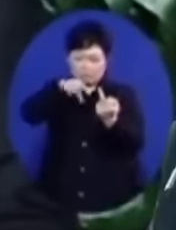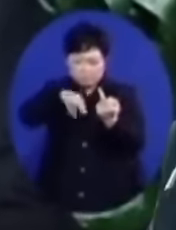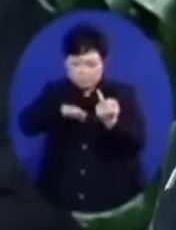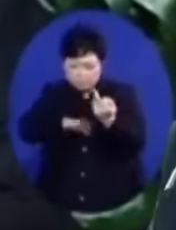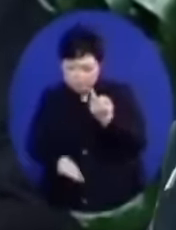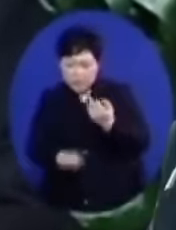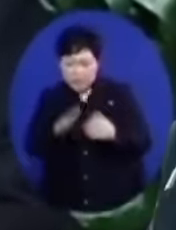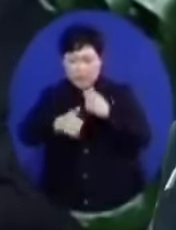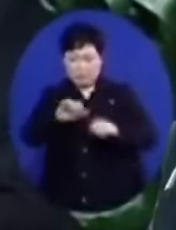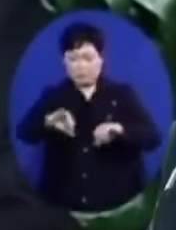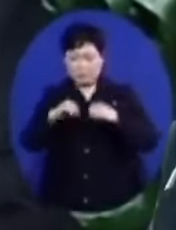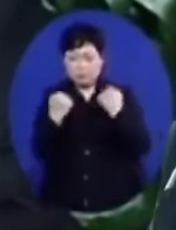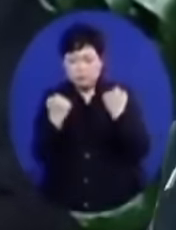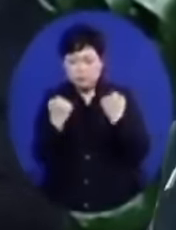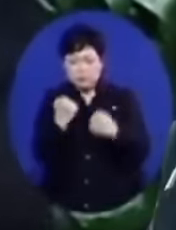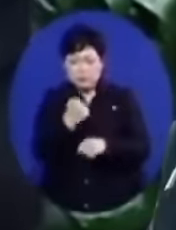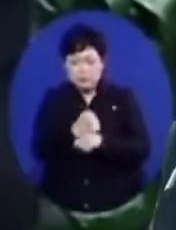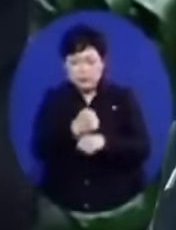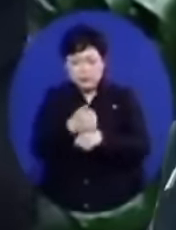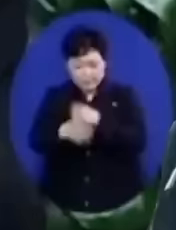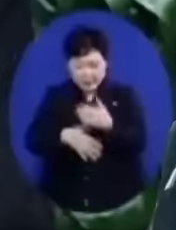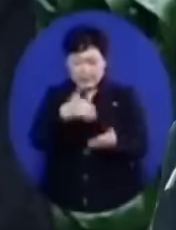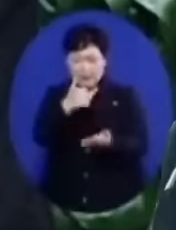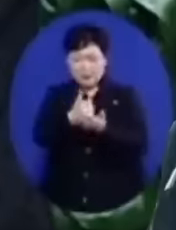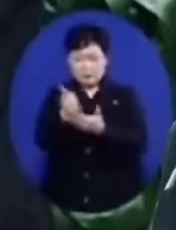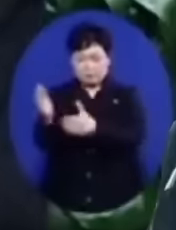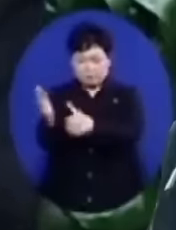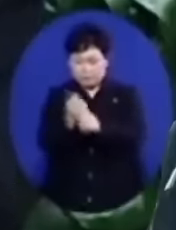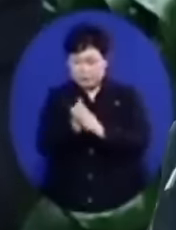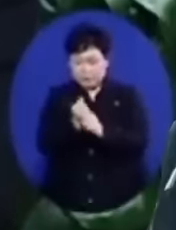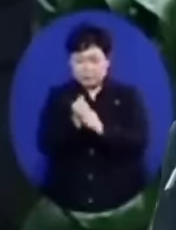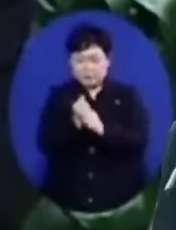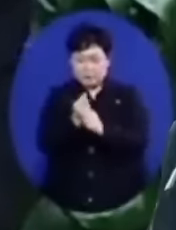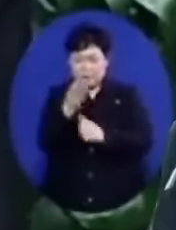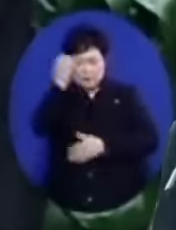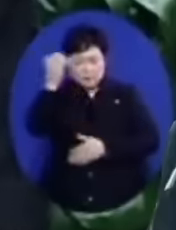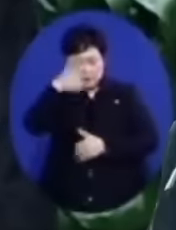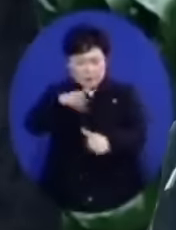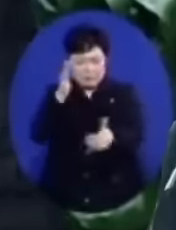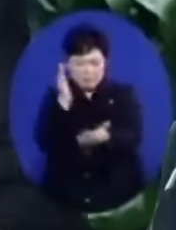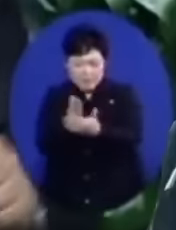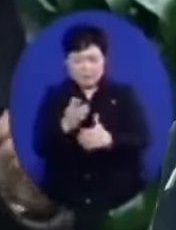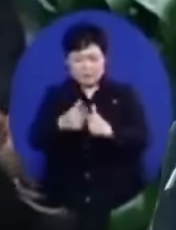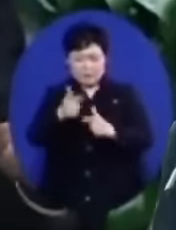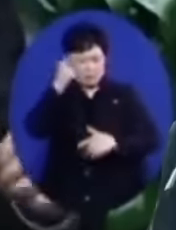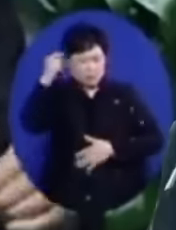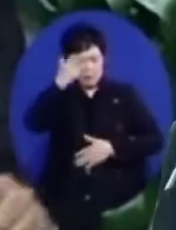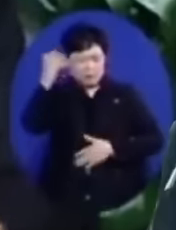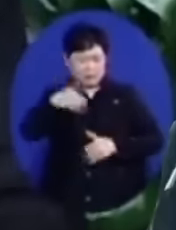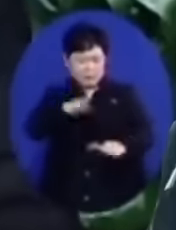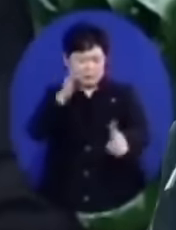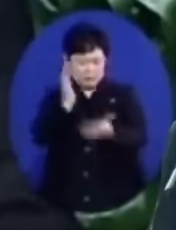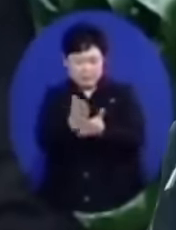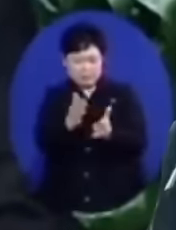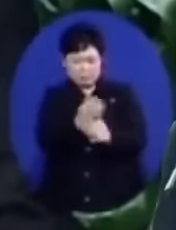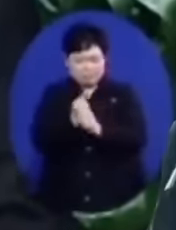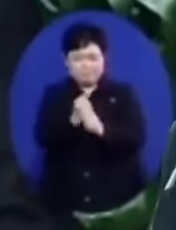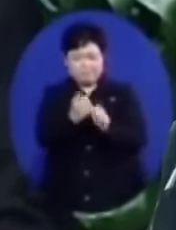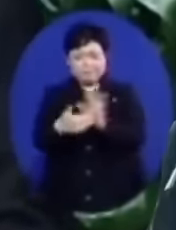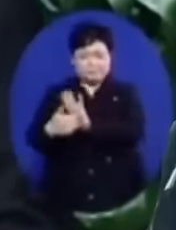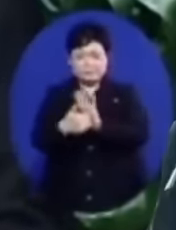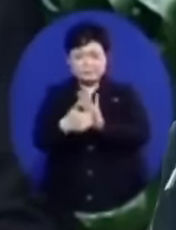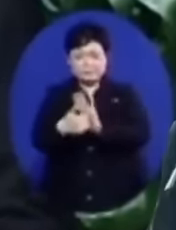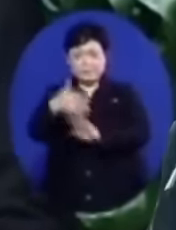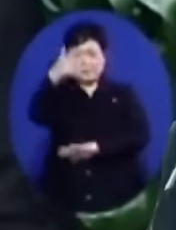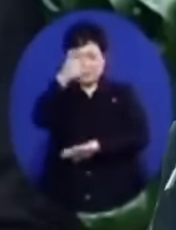하나님 앞에 자꾸 가려고 하니까 하나님이 붙잡았지 않습니까? 성령이 못 가게 붙잡고 예수의 영이 가지 못하도록 붙잡았으니까